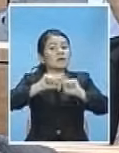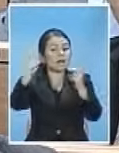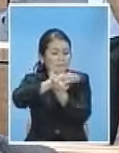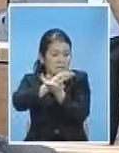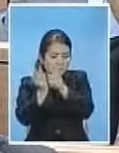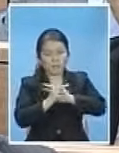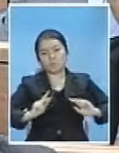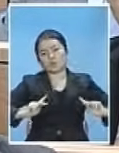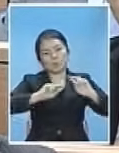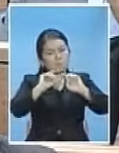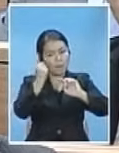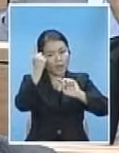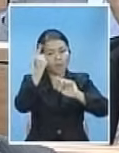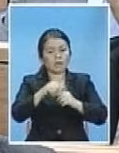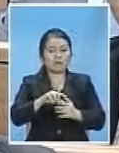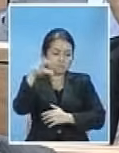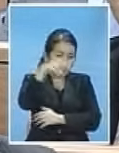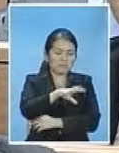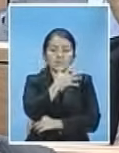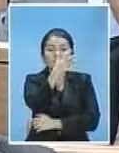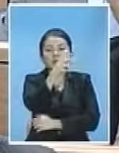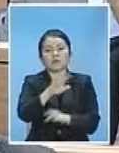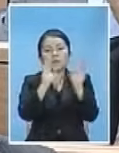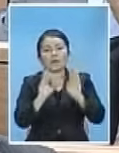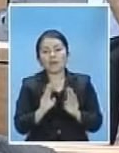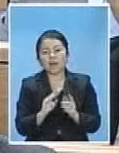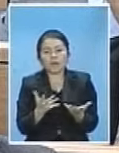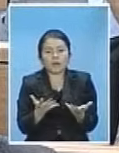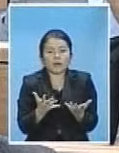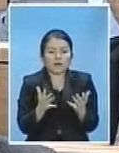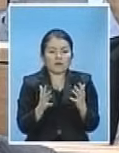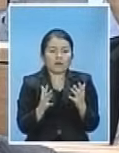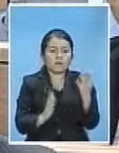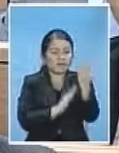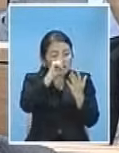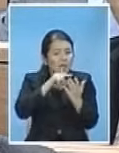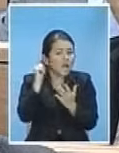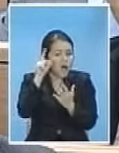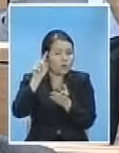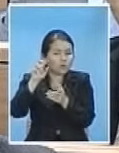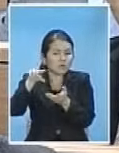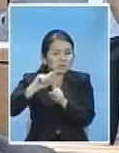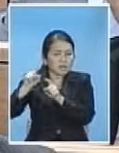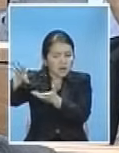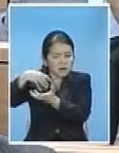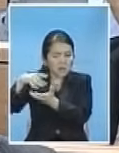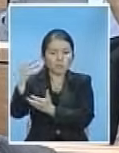ทรวงทบวงกรมหน่วยงานนี้หมดสิ้นไปสภาพตอนนั้นประเทศไทยจึงเหมือนกับตาบอดมองไม่เห็นนั้นกลุ่มจ